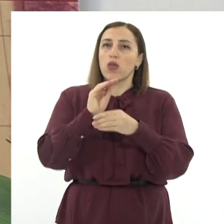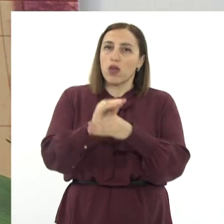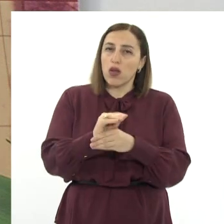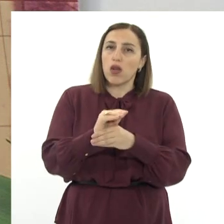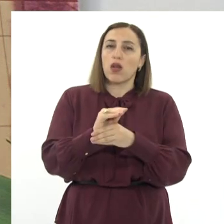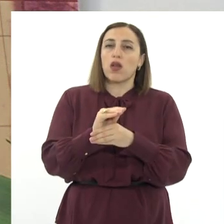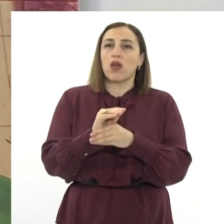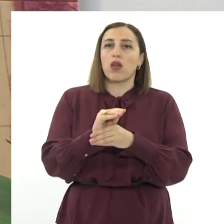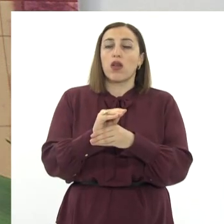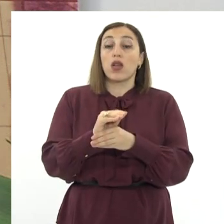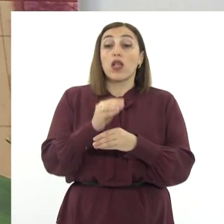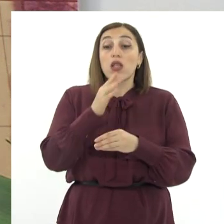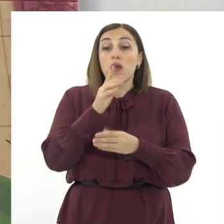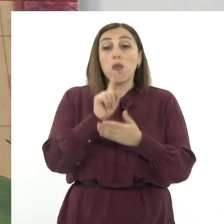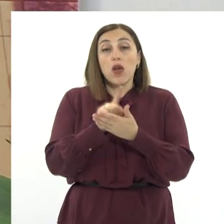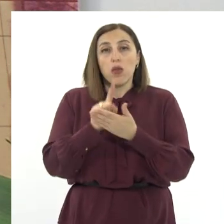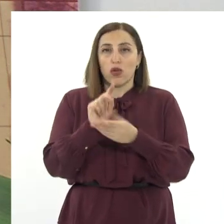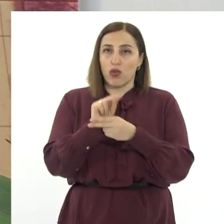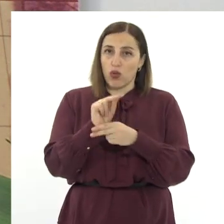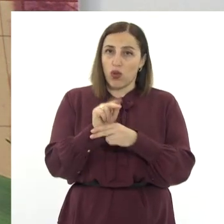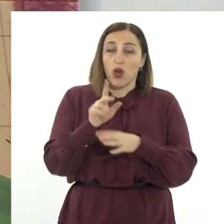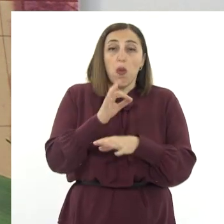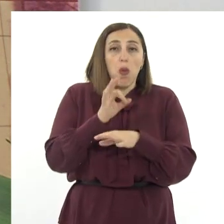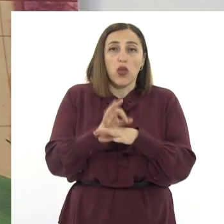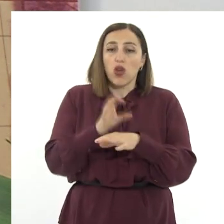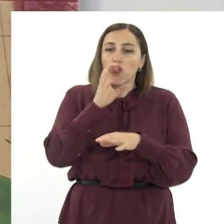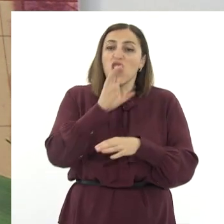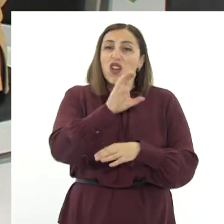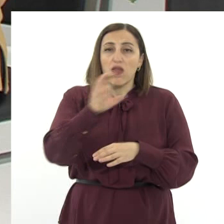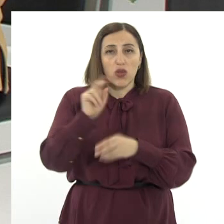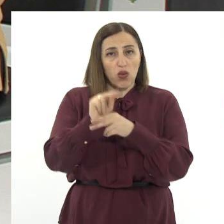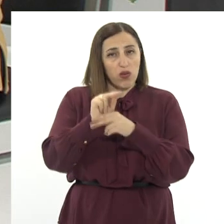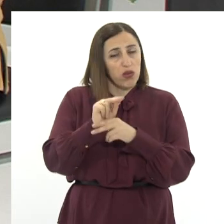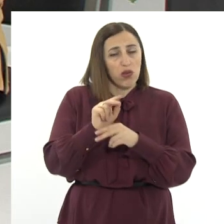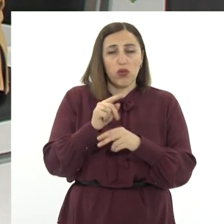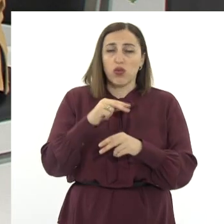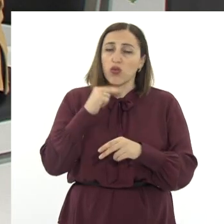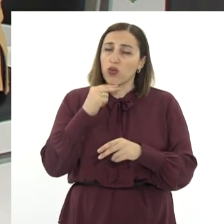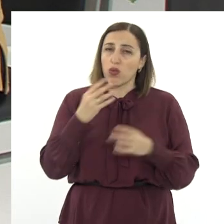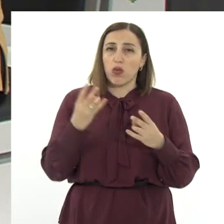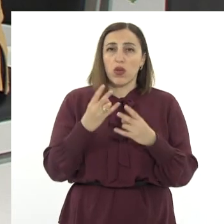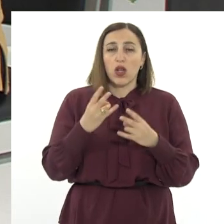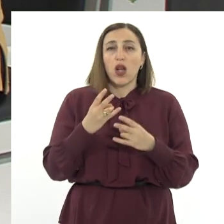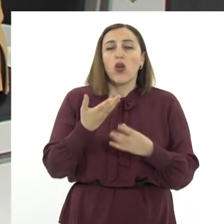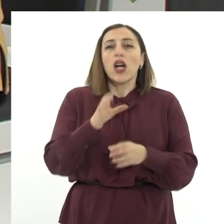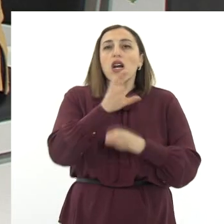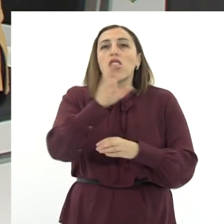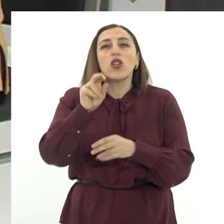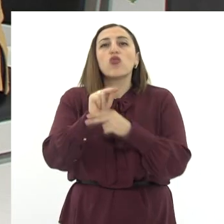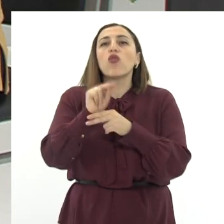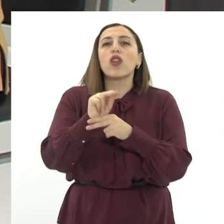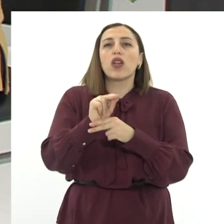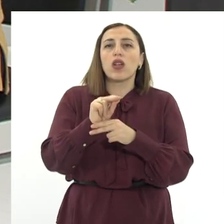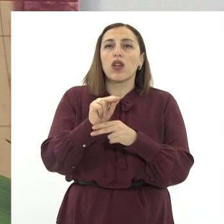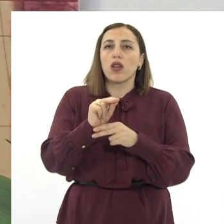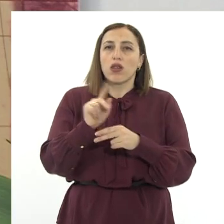իրավունք, եթե կա կարիքը։ Շատ պատասխանատու է շանը հարցակվել սովորեցնել։ Պարոն Ալբերտ, ներողություն, ասեմ, որ